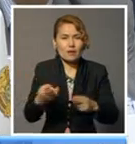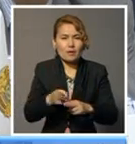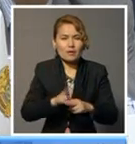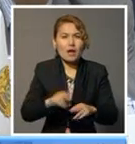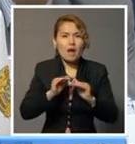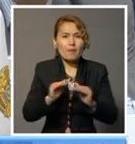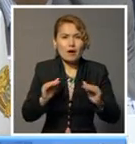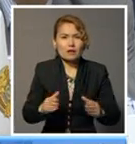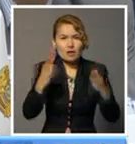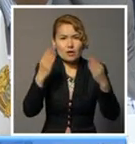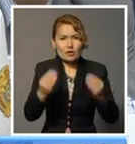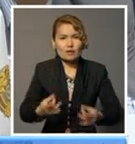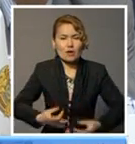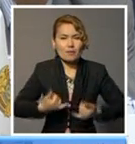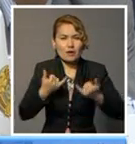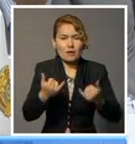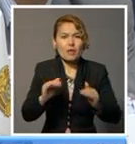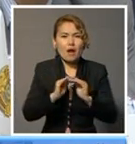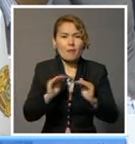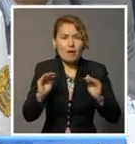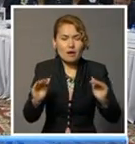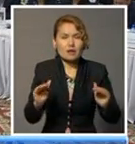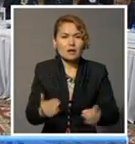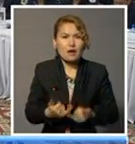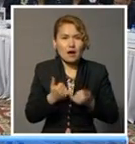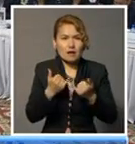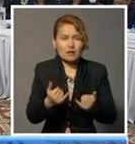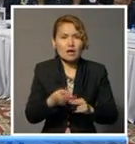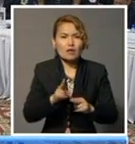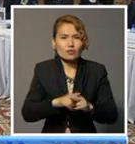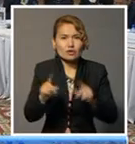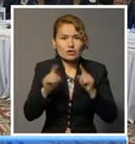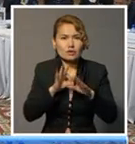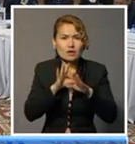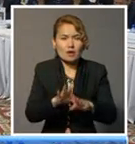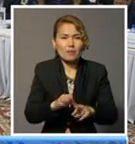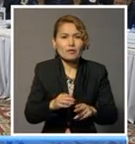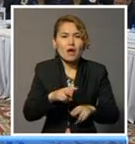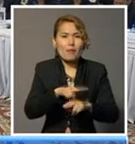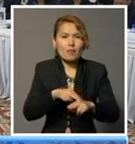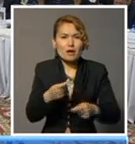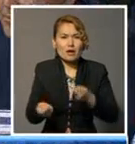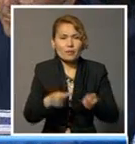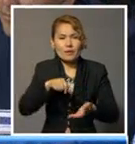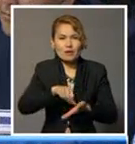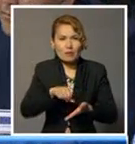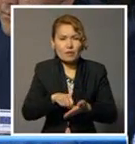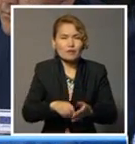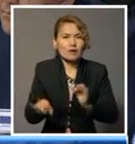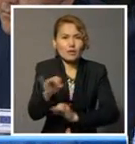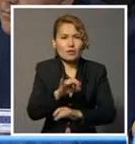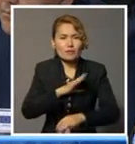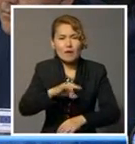себепті балалар күні қарсаңында осы тақырыпты қаузаған жиын өтті. Бірнеше ведомство өкілдері мен ұйым жетекшілері бас қосып мәселені кеңінен